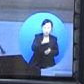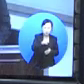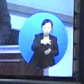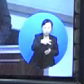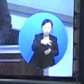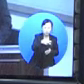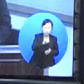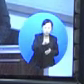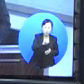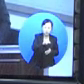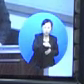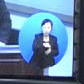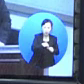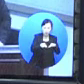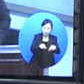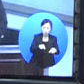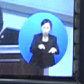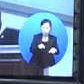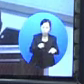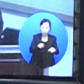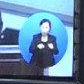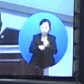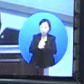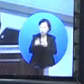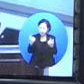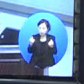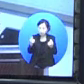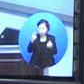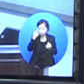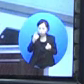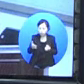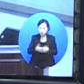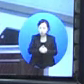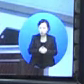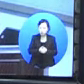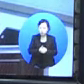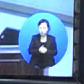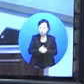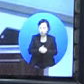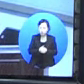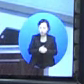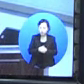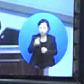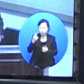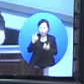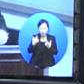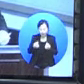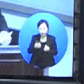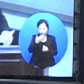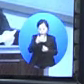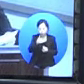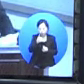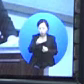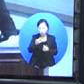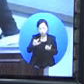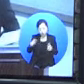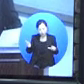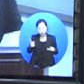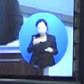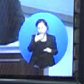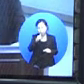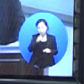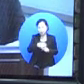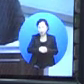관련 법률에 따르면요, 제5조에 이렇게 쓰여 있습니다. 그 공공의 이전 및 지원 특별에 관한